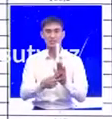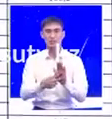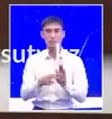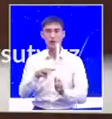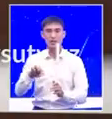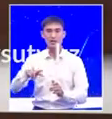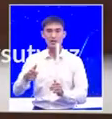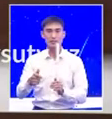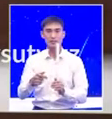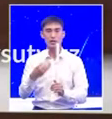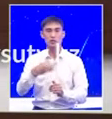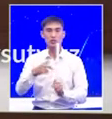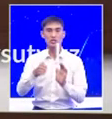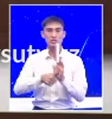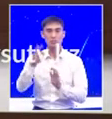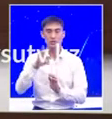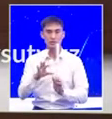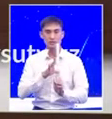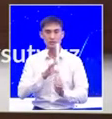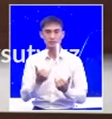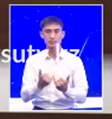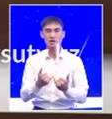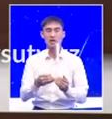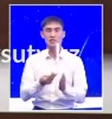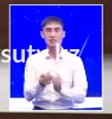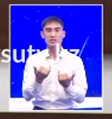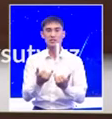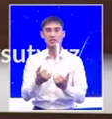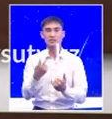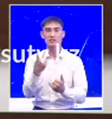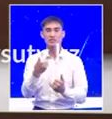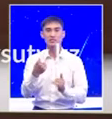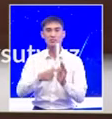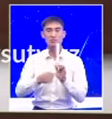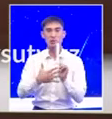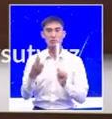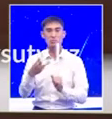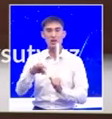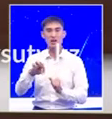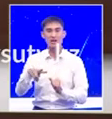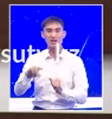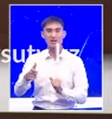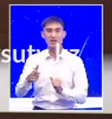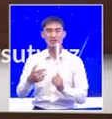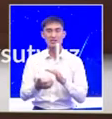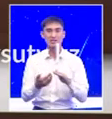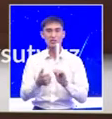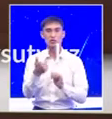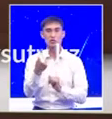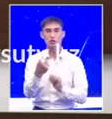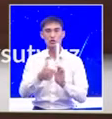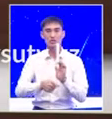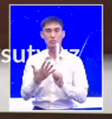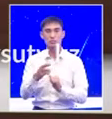плану. На сегодня сумма подтвержденных инвестиций составляет 275 миллиардов тенге, недостающий объем 166 миллиардов тенге. По